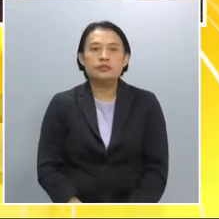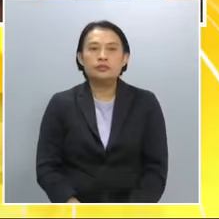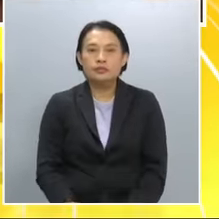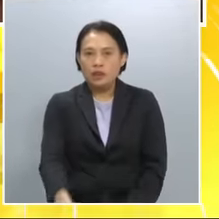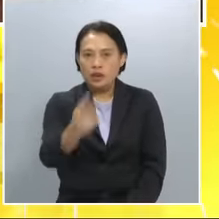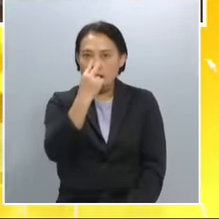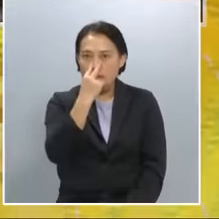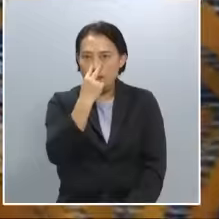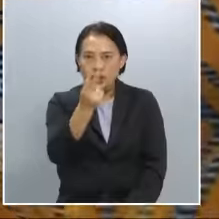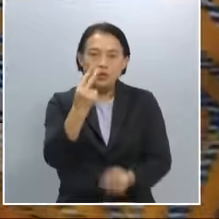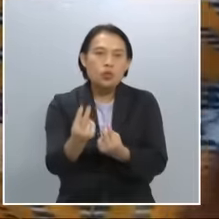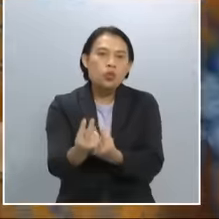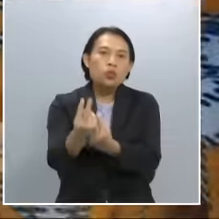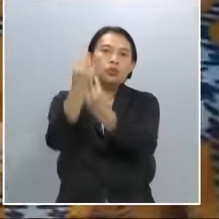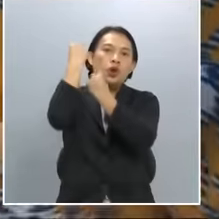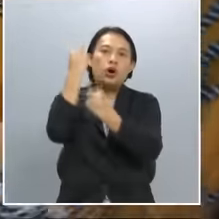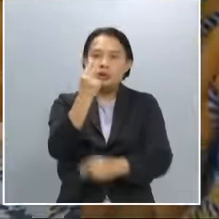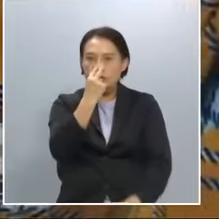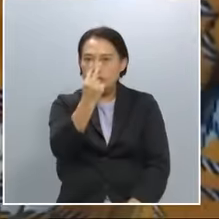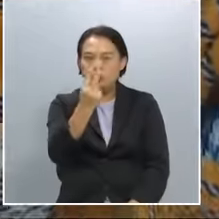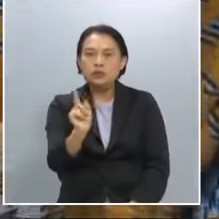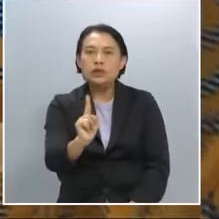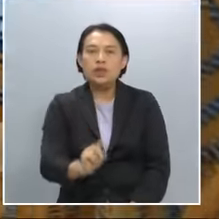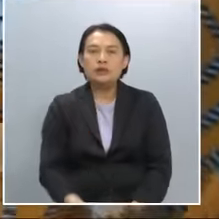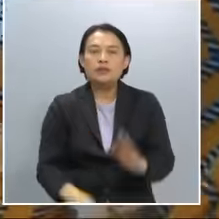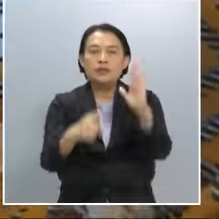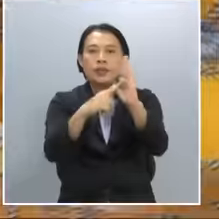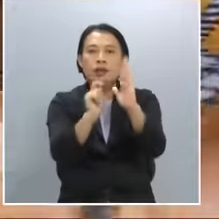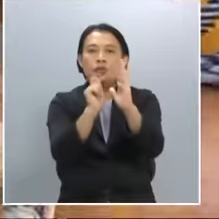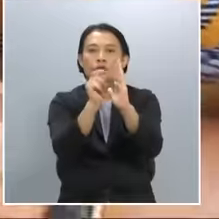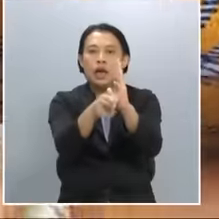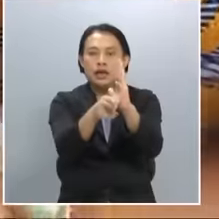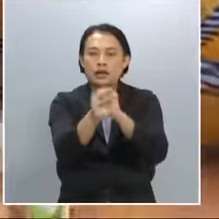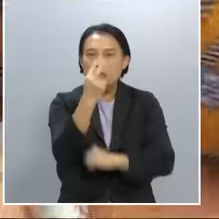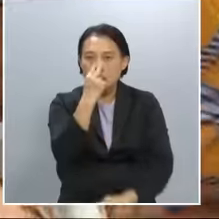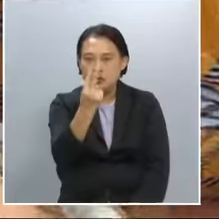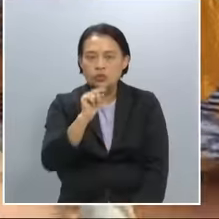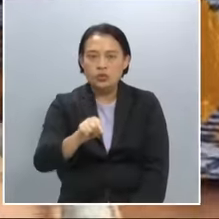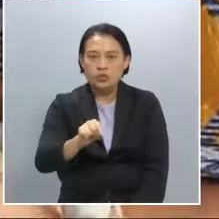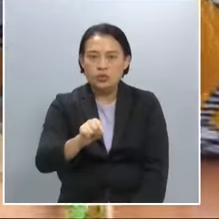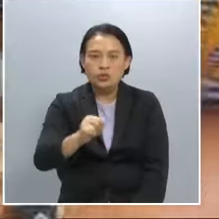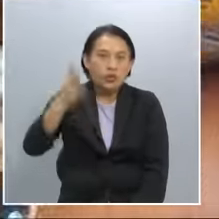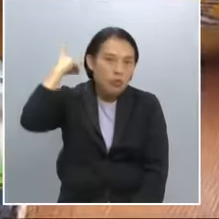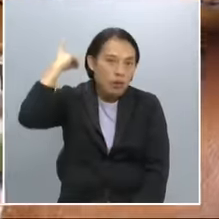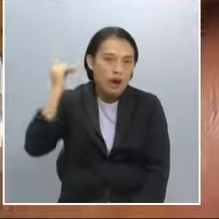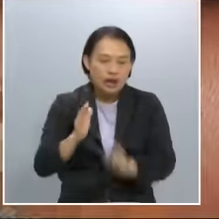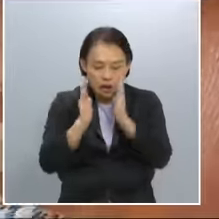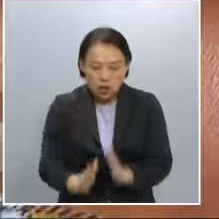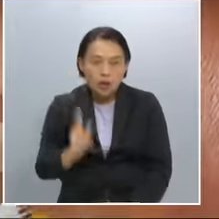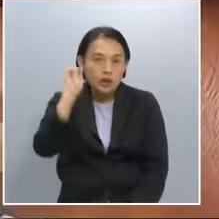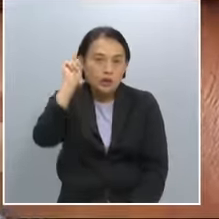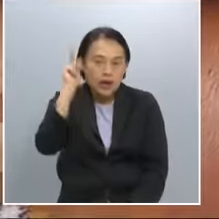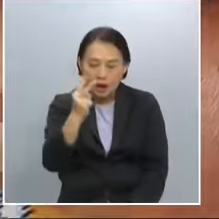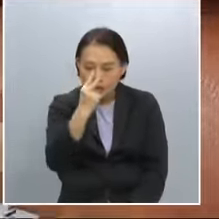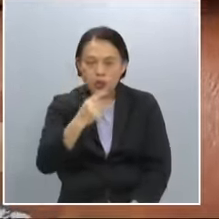มฮะประเด็นเรื่องกรณีที่อุทัยธานียังน่าสนใจอยู่เมื่อวานนี้นักข่าวลองไปดูตลาดนัดวันเส